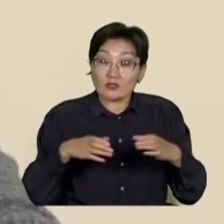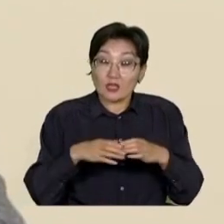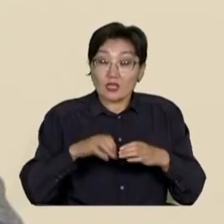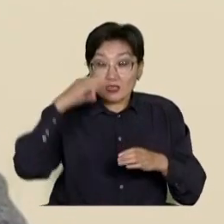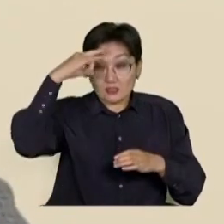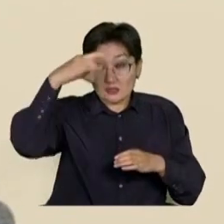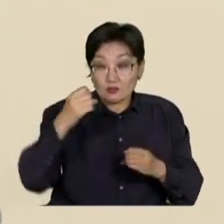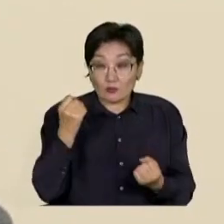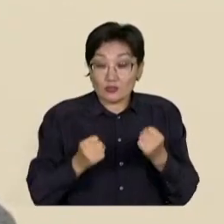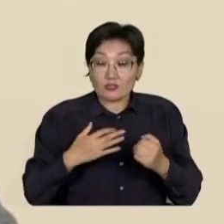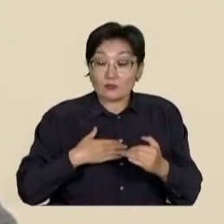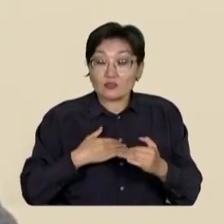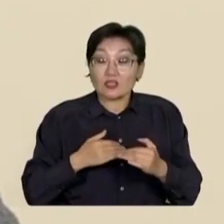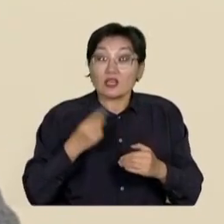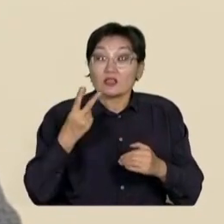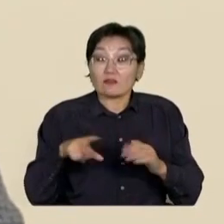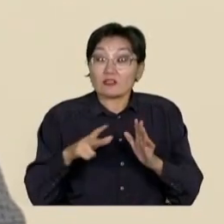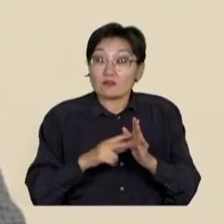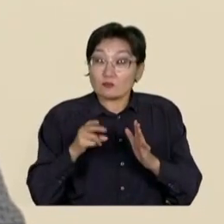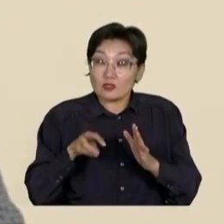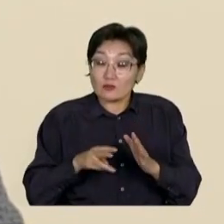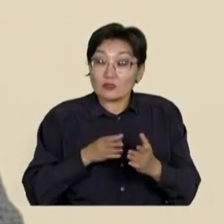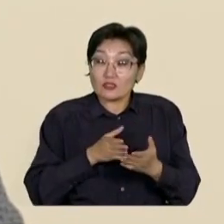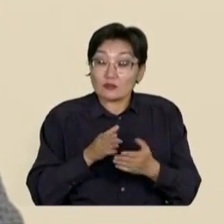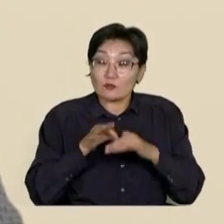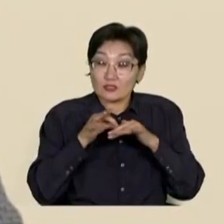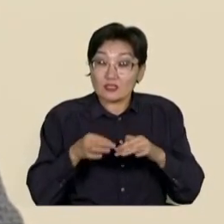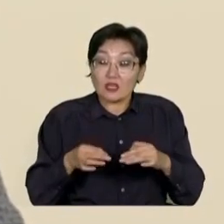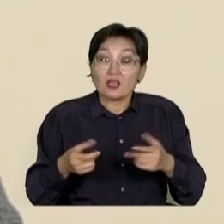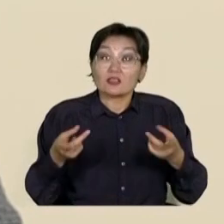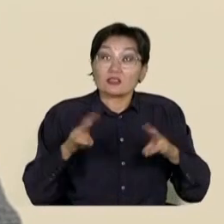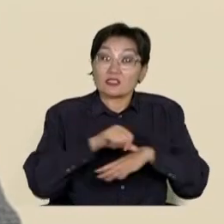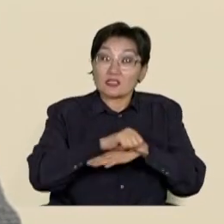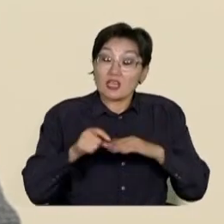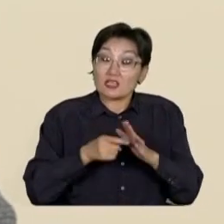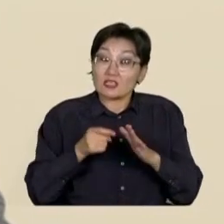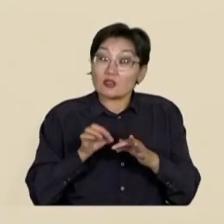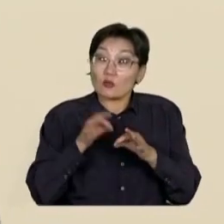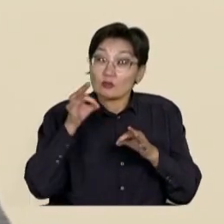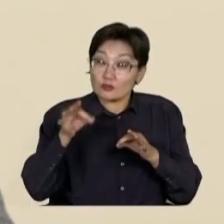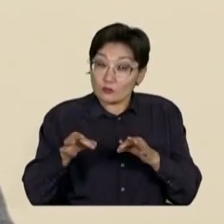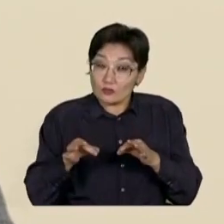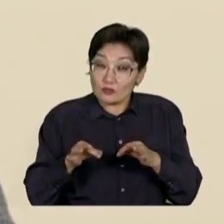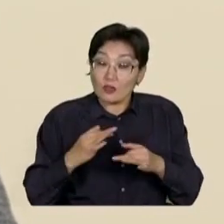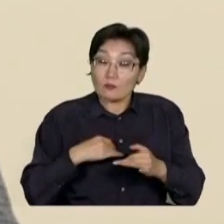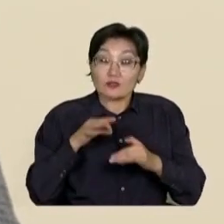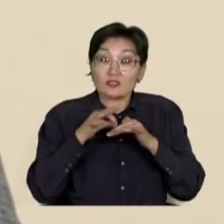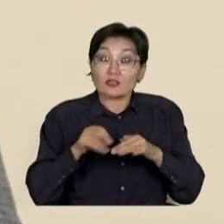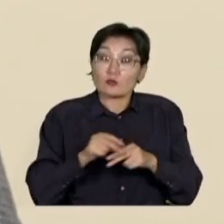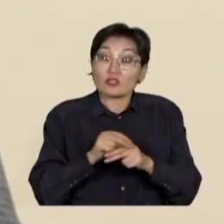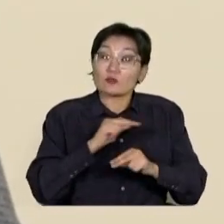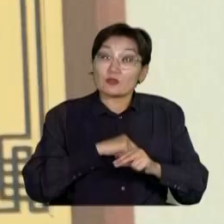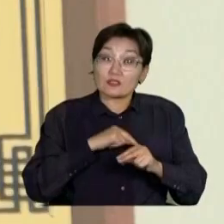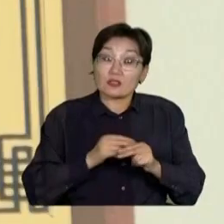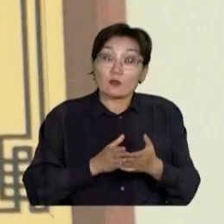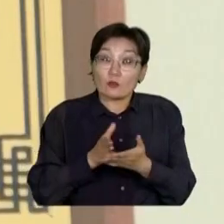«Казавто» пролегает в нашу область на 28 километров. Остальные будут территории Карагандинской области. Кроме того, мы проводим ремонтные работы